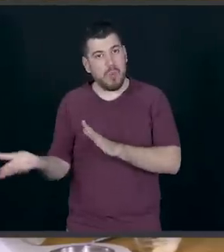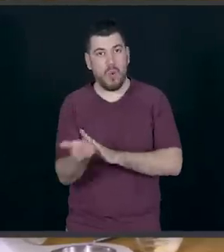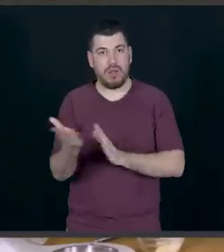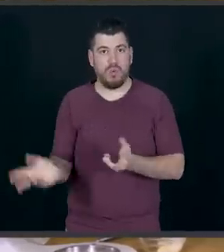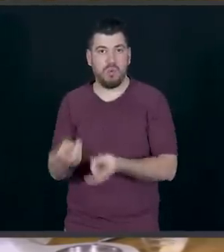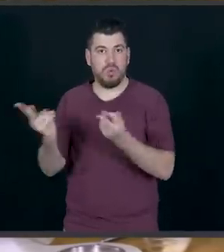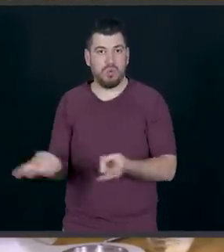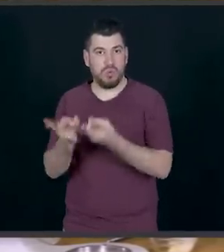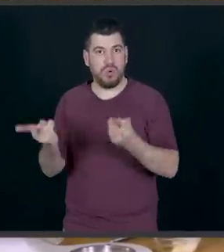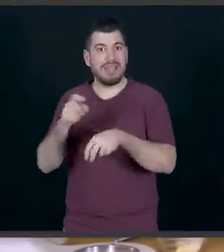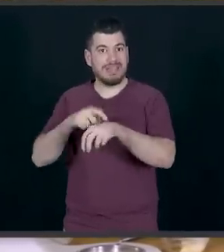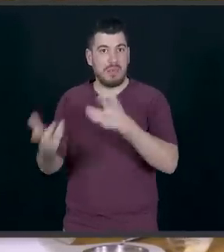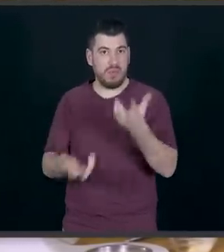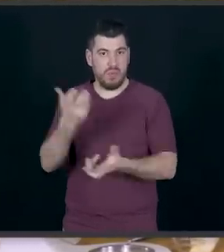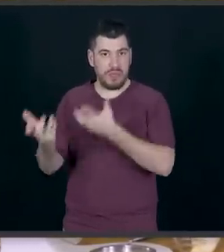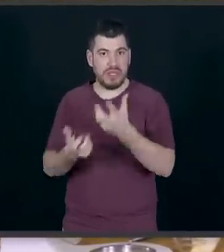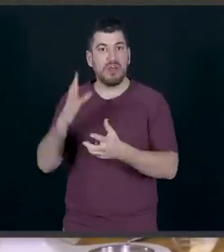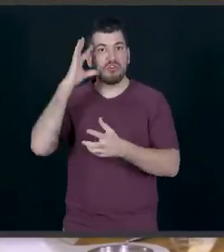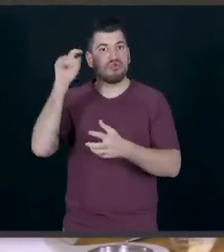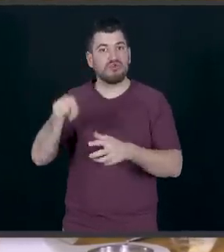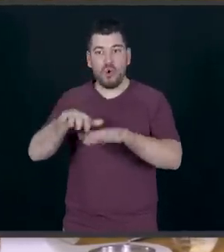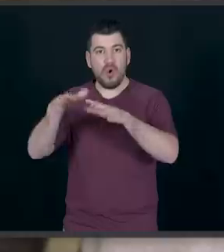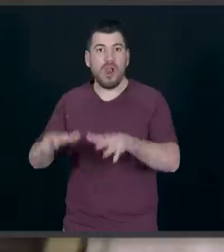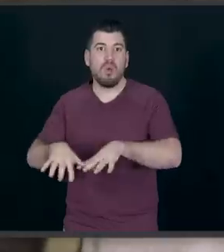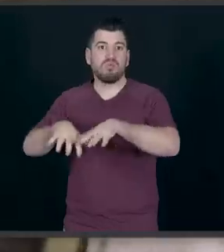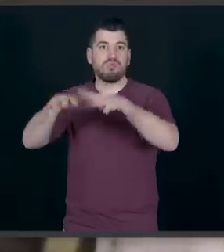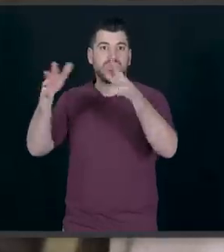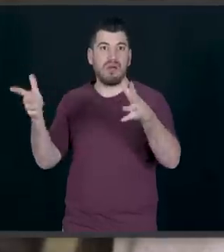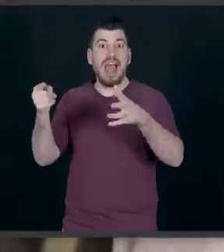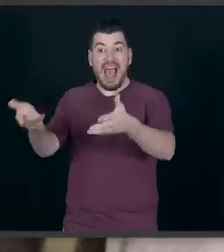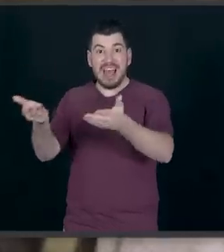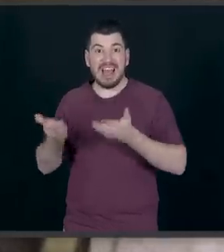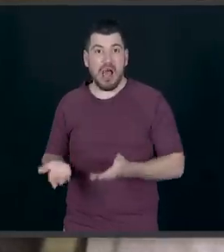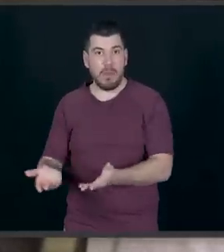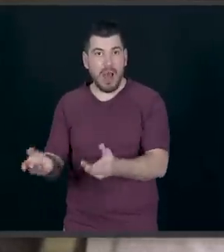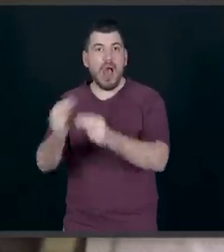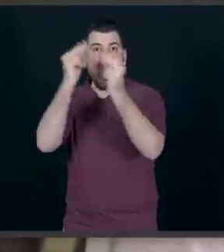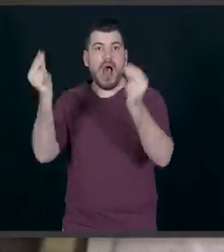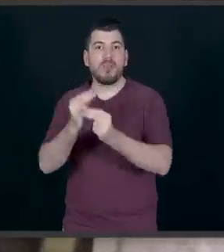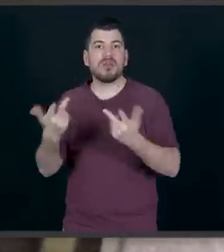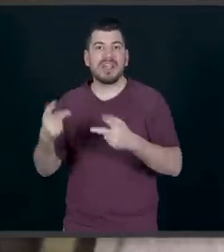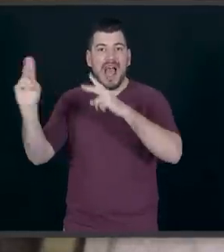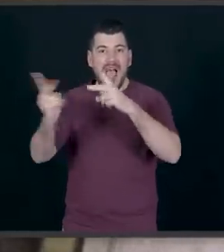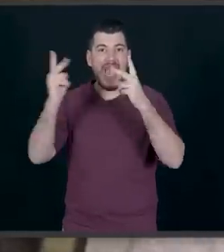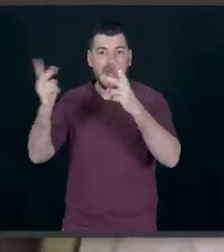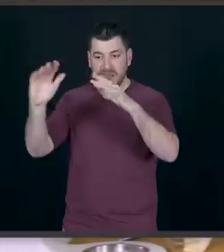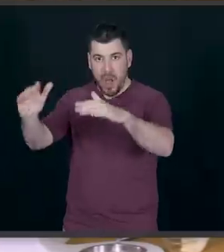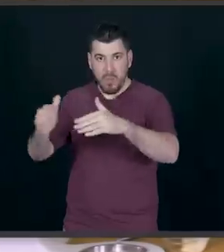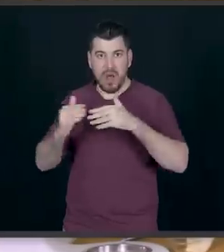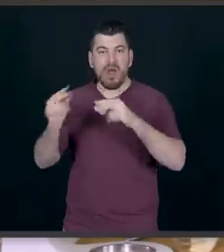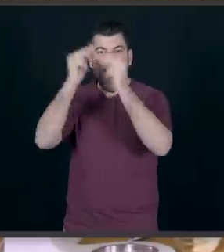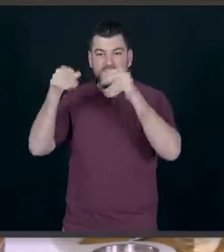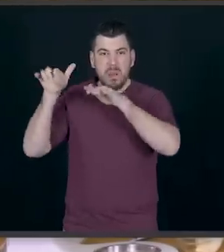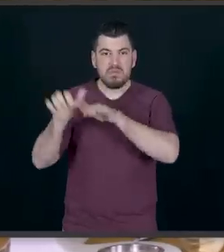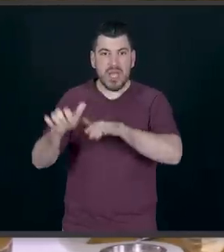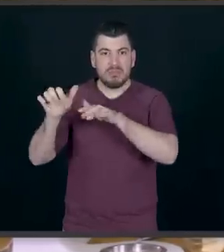θα ψήνει από κάτω το κέικ μας και θα φουσκώσει προς τα πάνω. Άμα βάλουμε χαμηλά το κέικ μας μέσα στο φούρνο, θα περνάει ο αέρας από πάνω και θα συμπιέζει και δεν θα